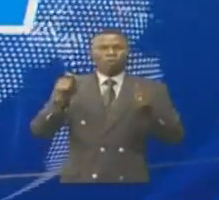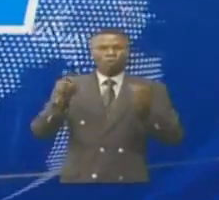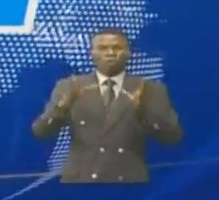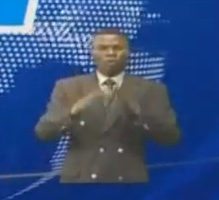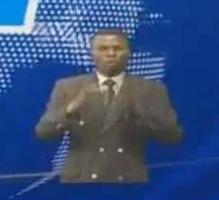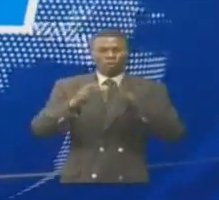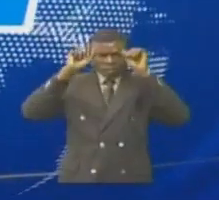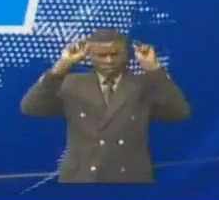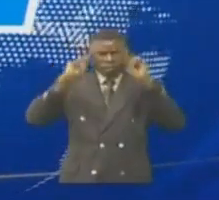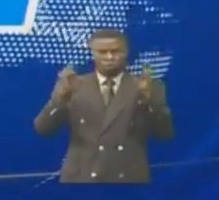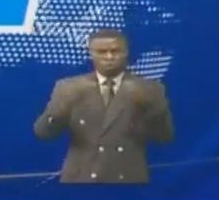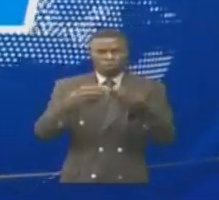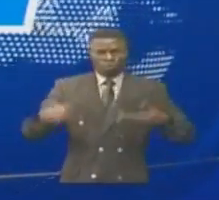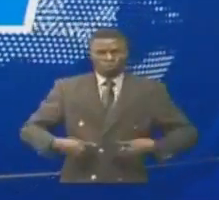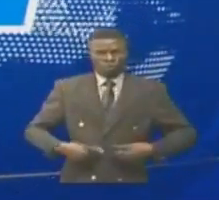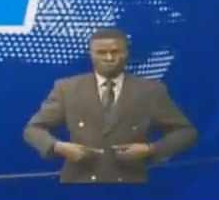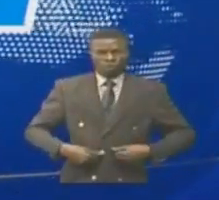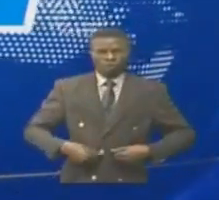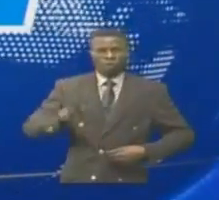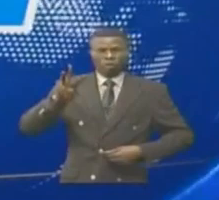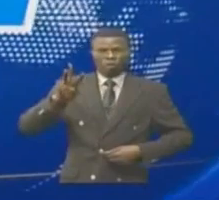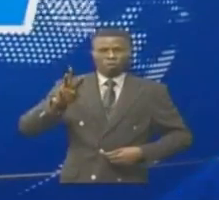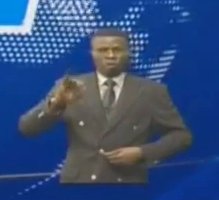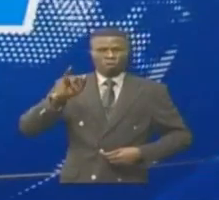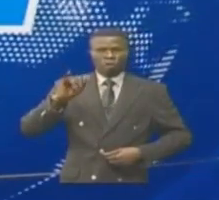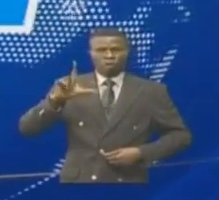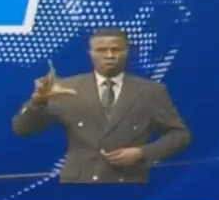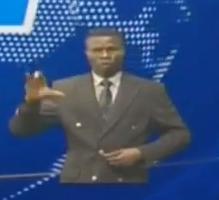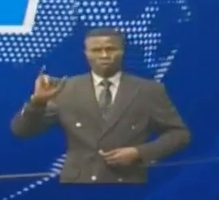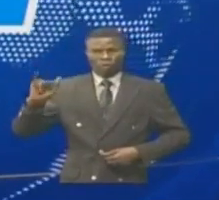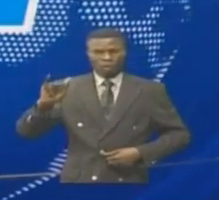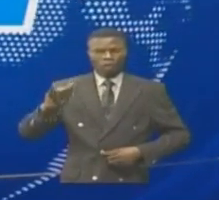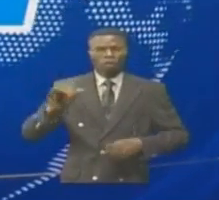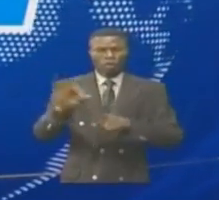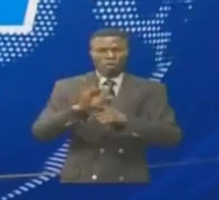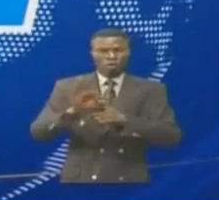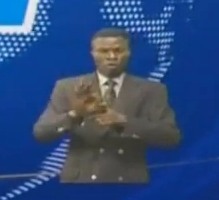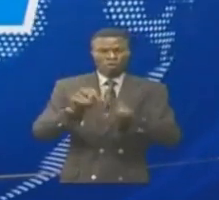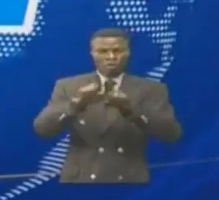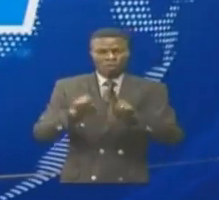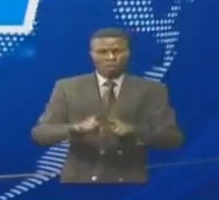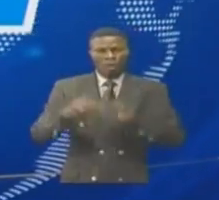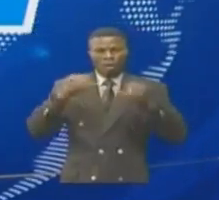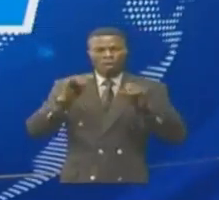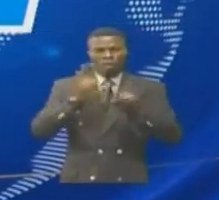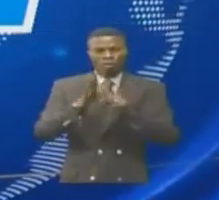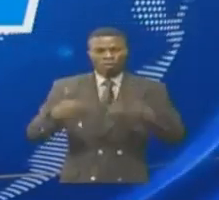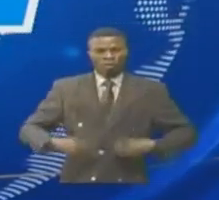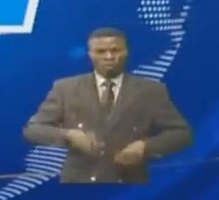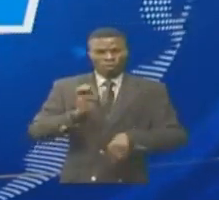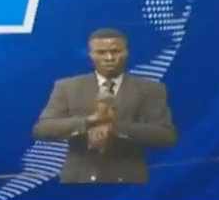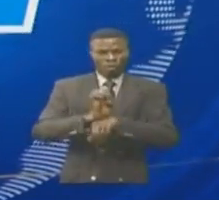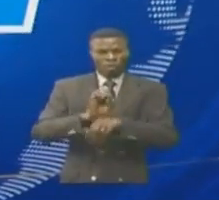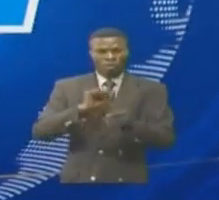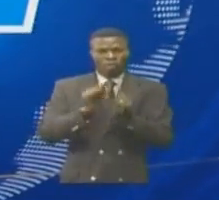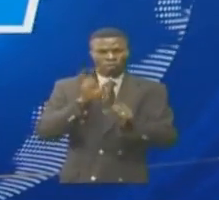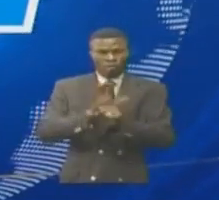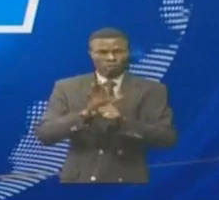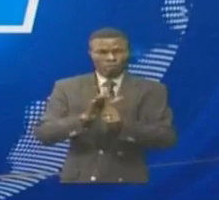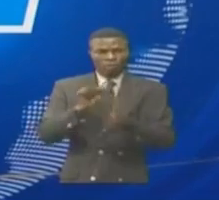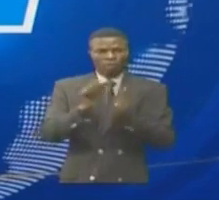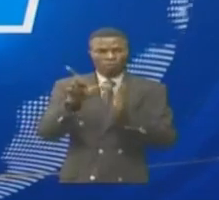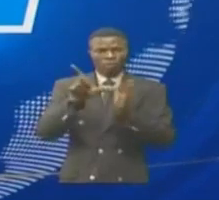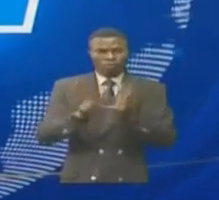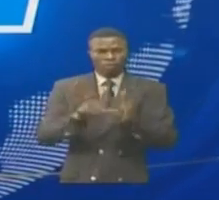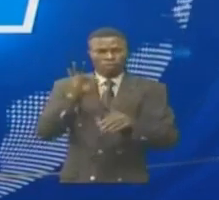président des jeunes, Willy Masaka, pour former et informer les jeunes de l'église sur plusieurs sujets, notamment la question liée à la loi